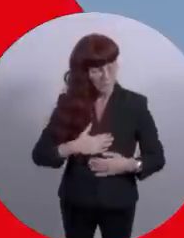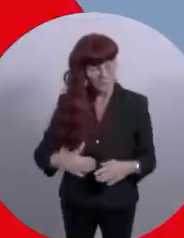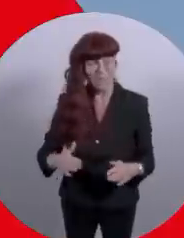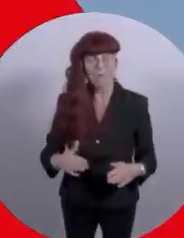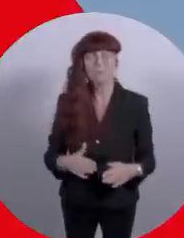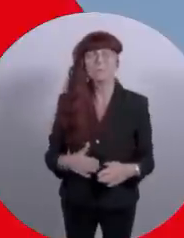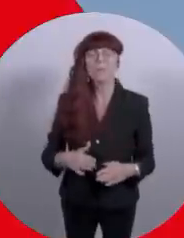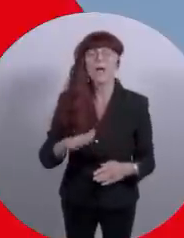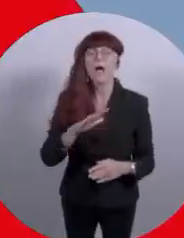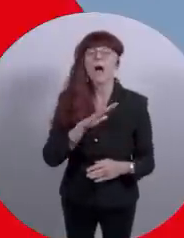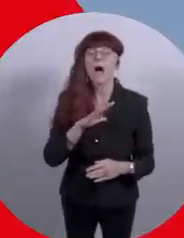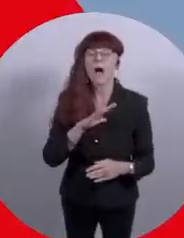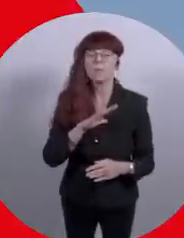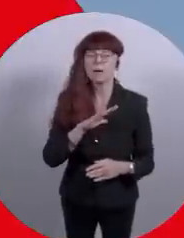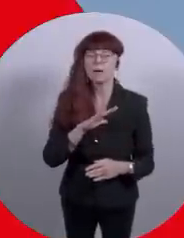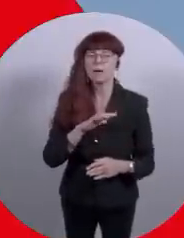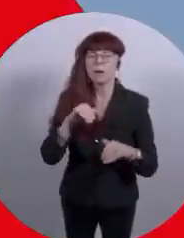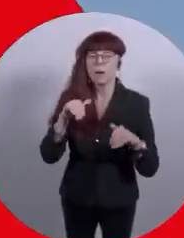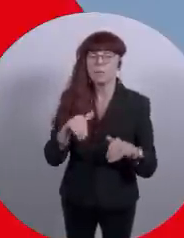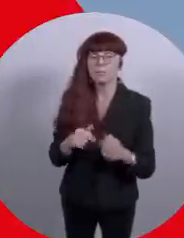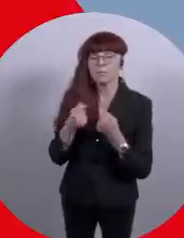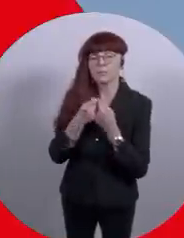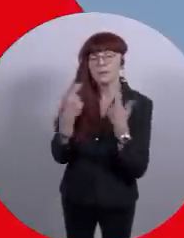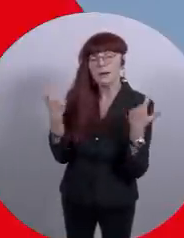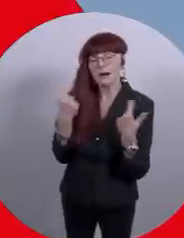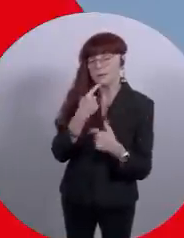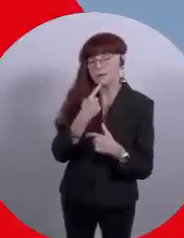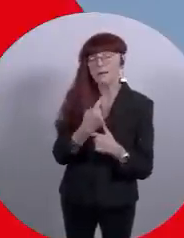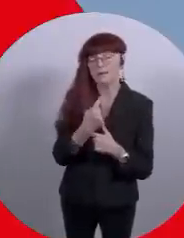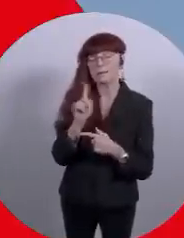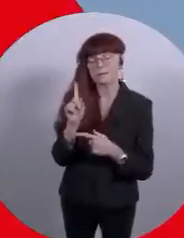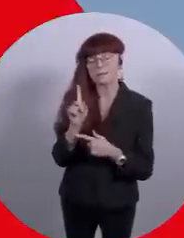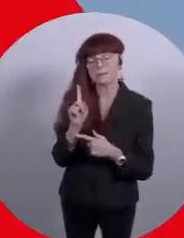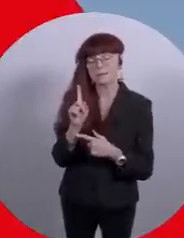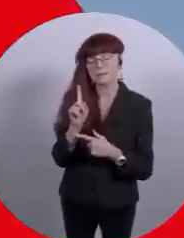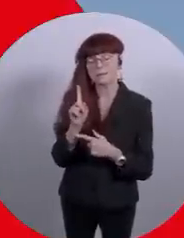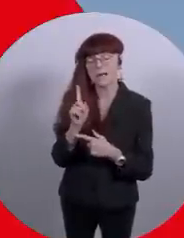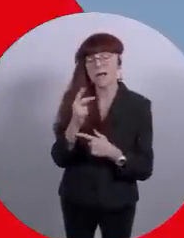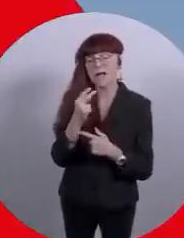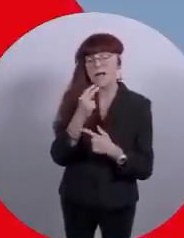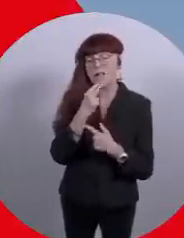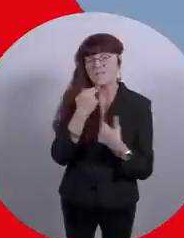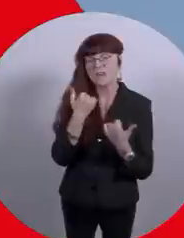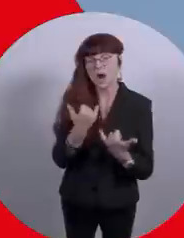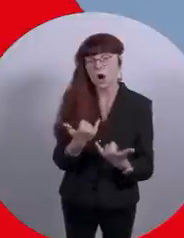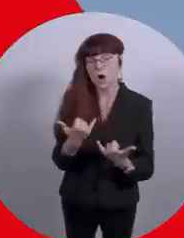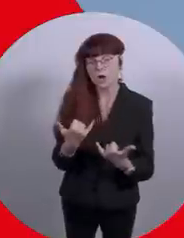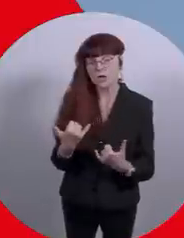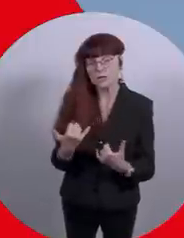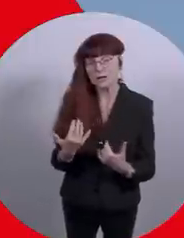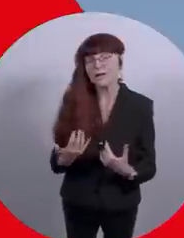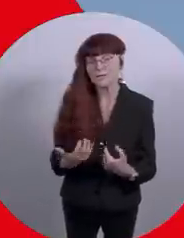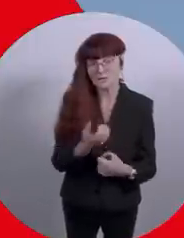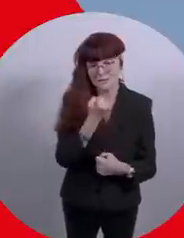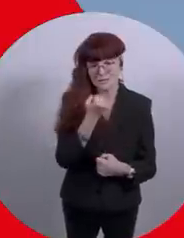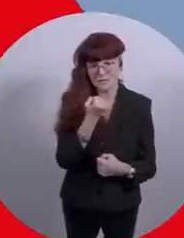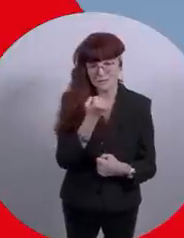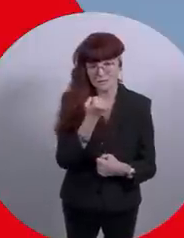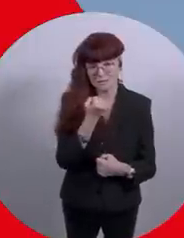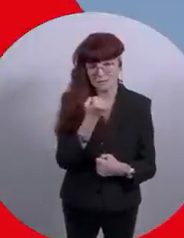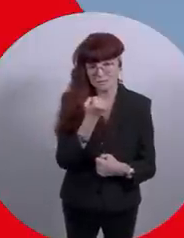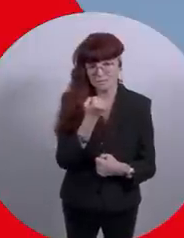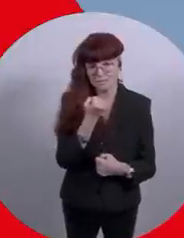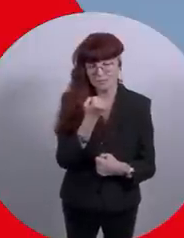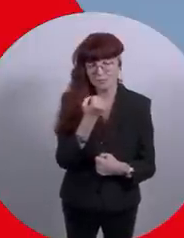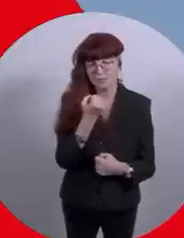ist auch ganz klar ist auch ganz klar derjenige der heute gewinnt hat